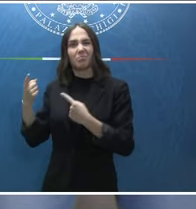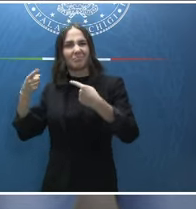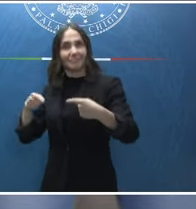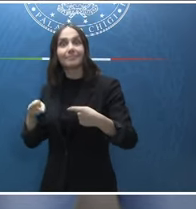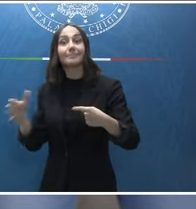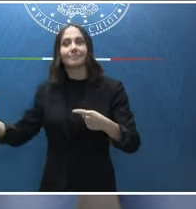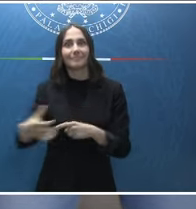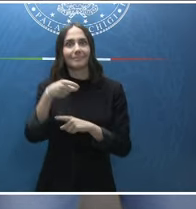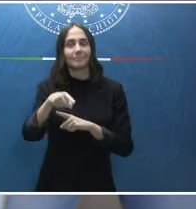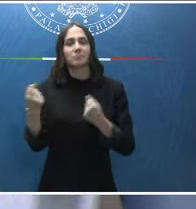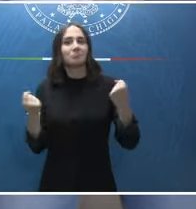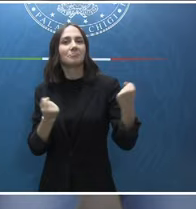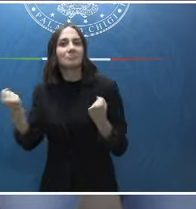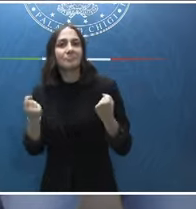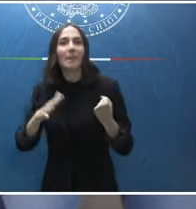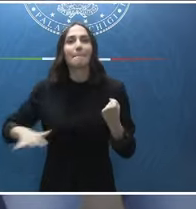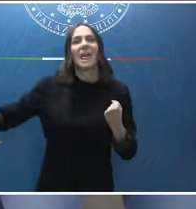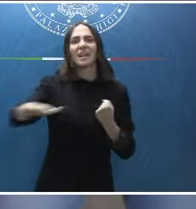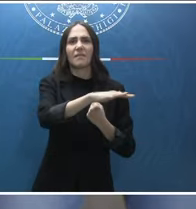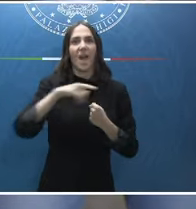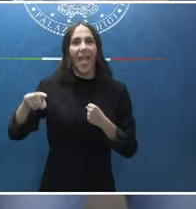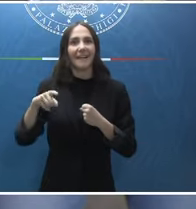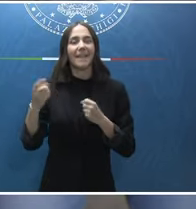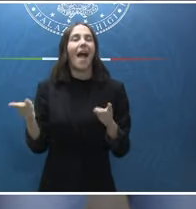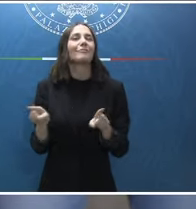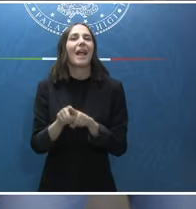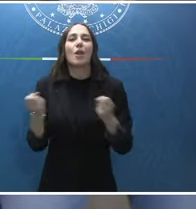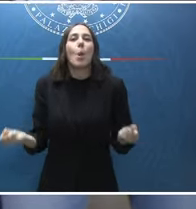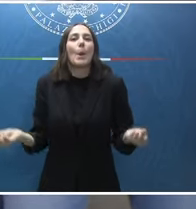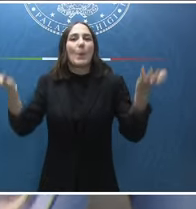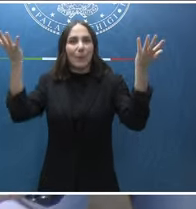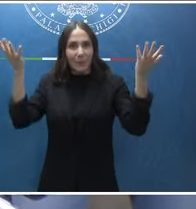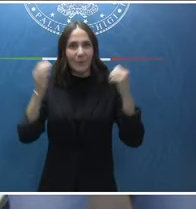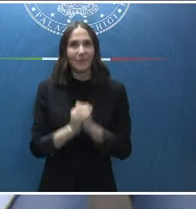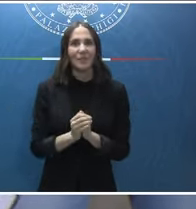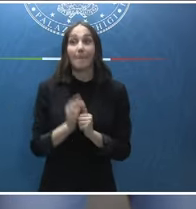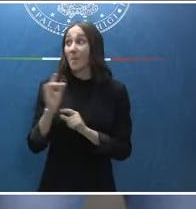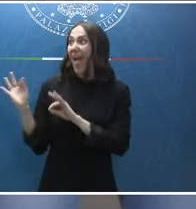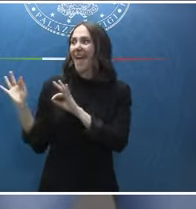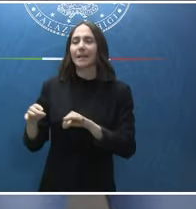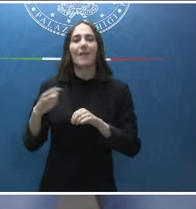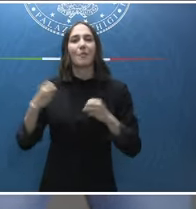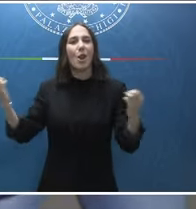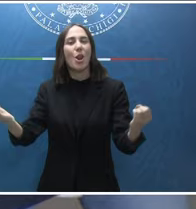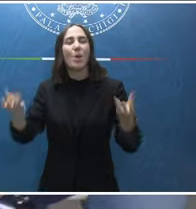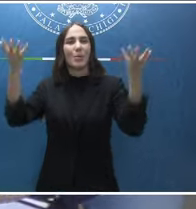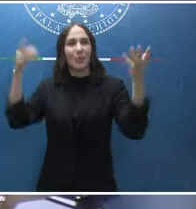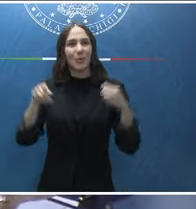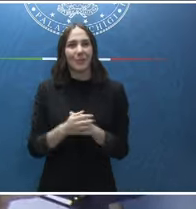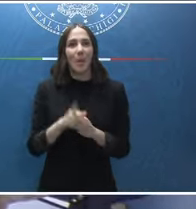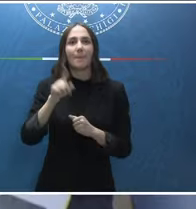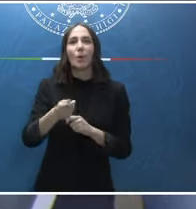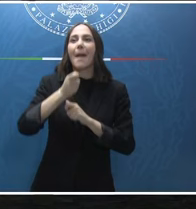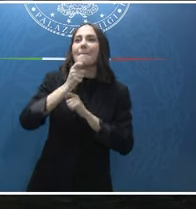periferie e non soltanto in modo simbolico, nel senso che ci sono dei fari come questi quando arriva lui, con dei megafoni molto più potenti